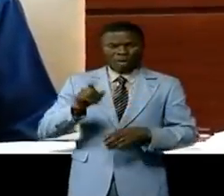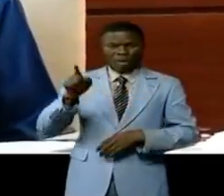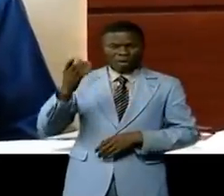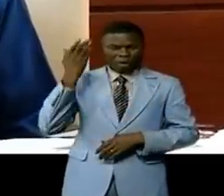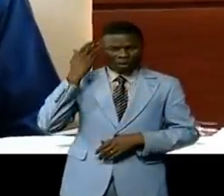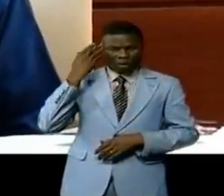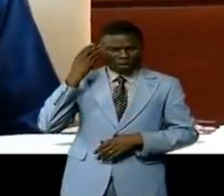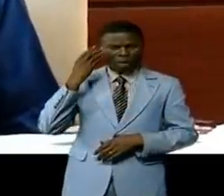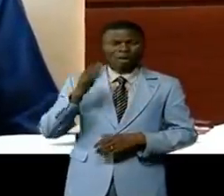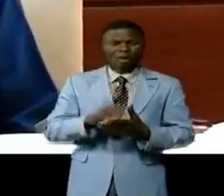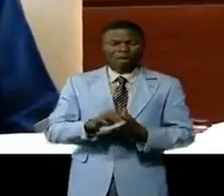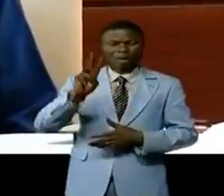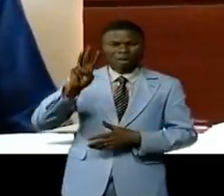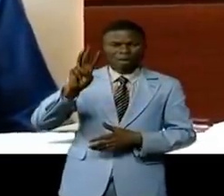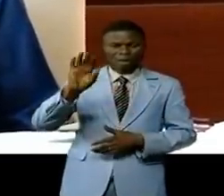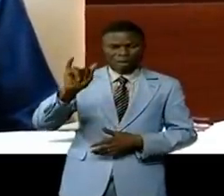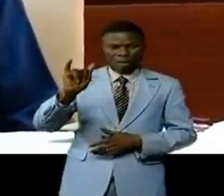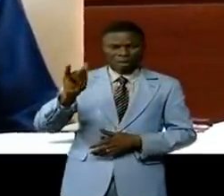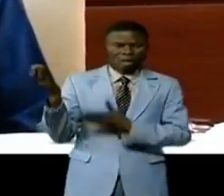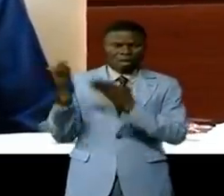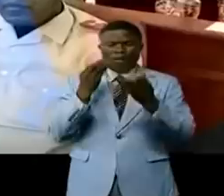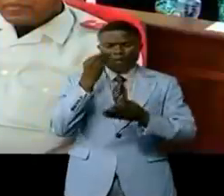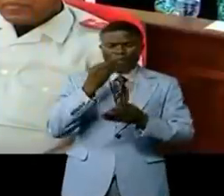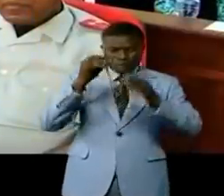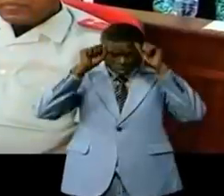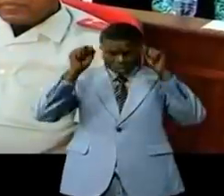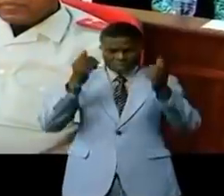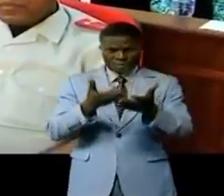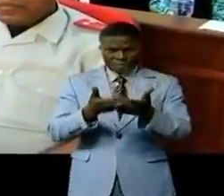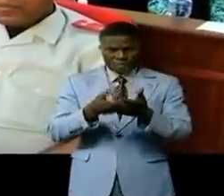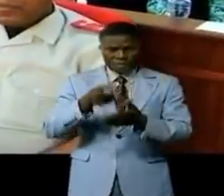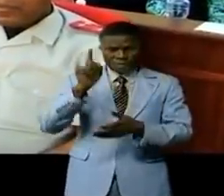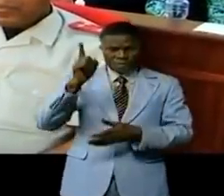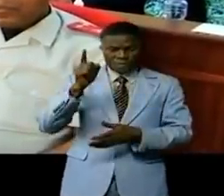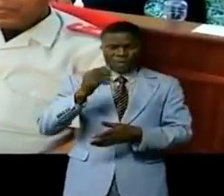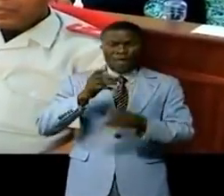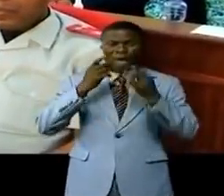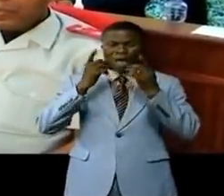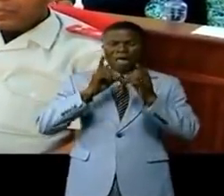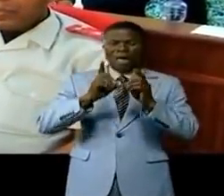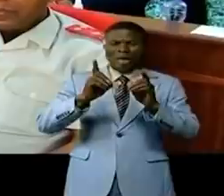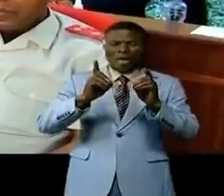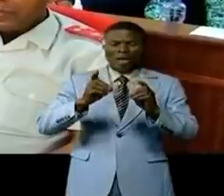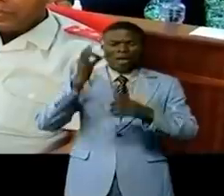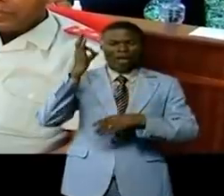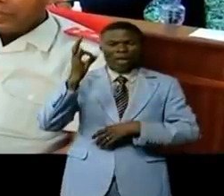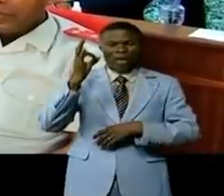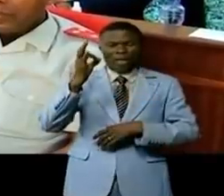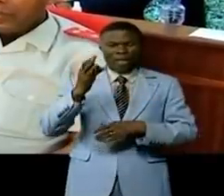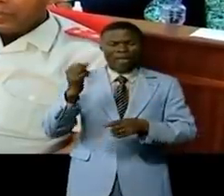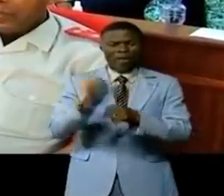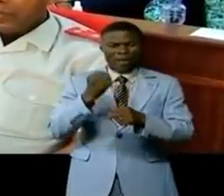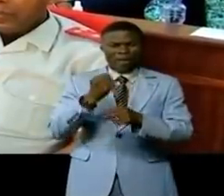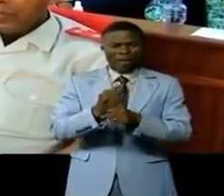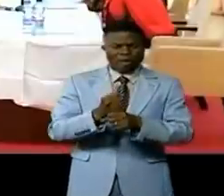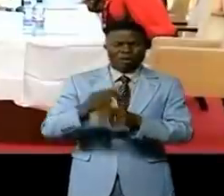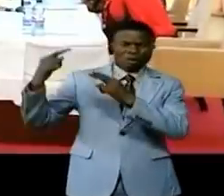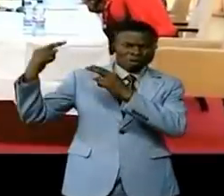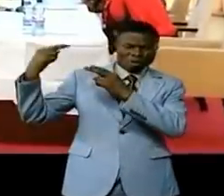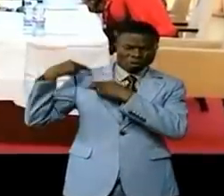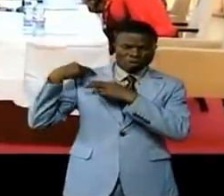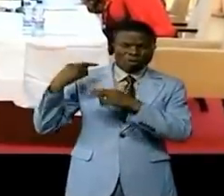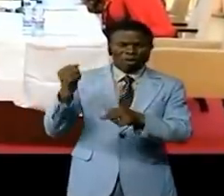Mwema Yamba, porte-parole du chef de l'État. Le premier orateur a dans son exposé présenté les services qu'il dirige,